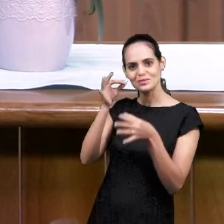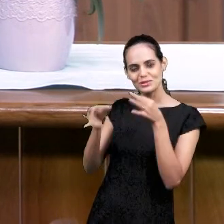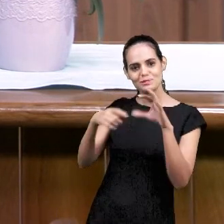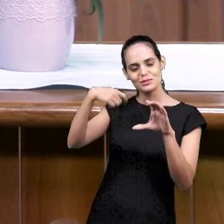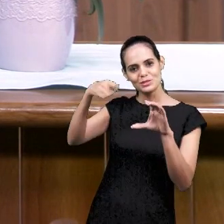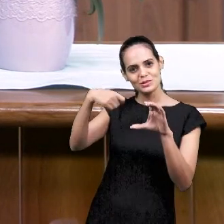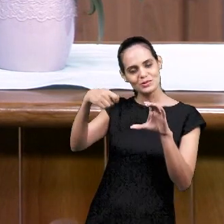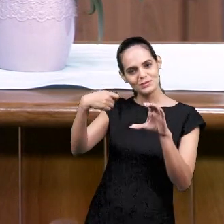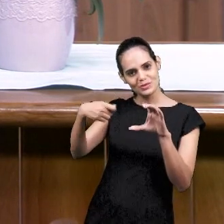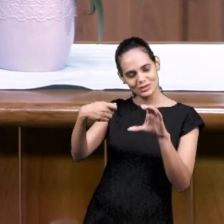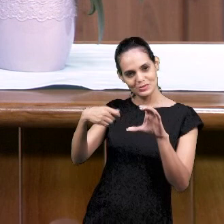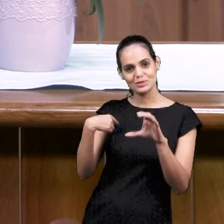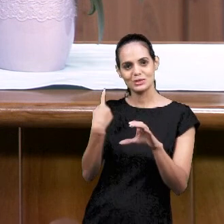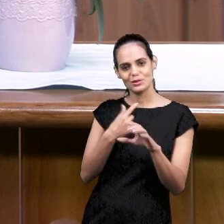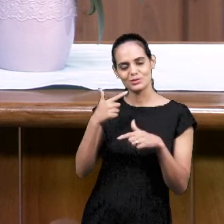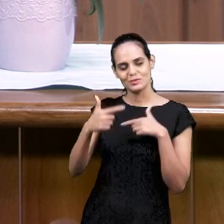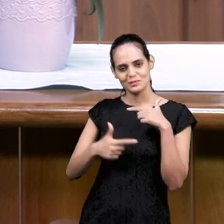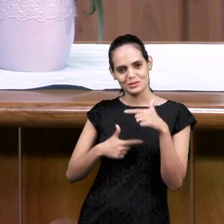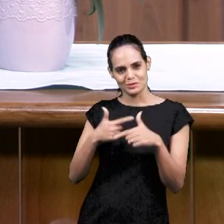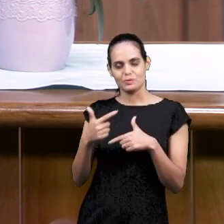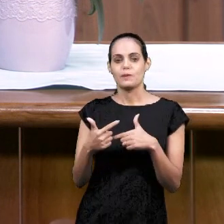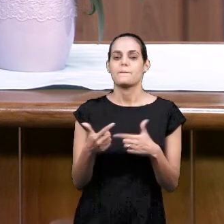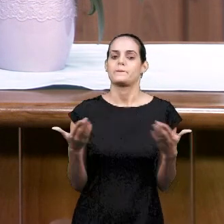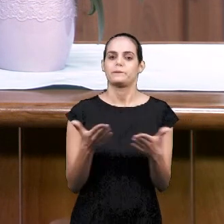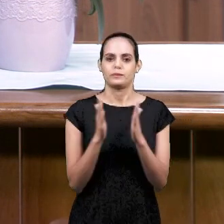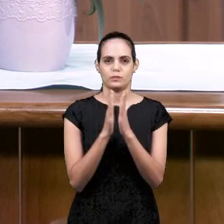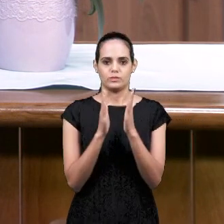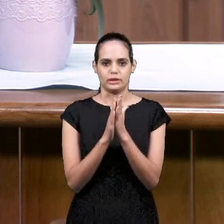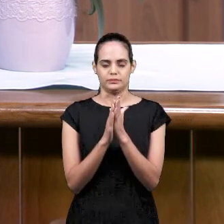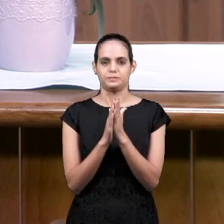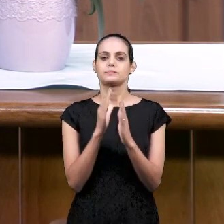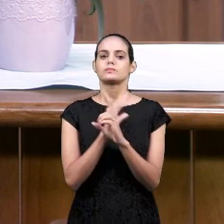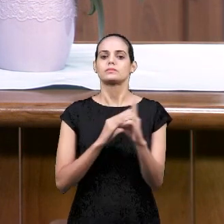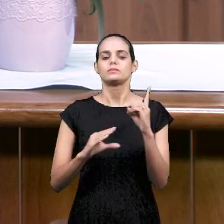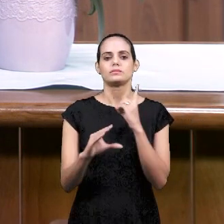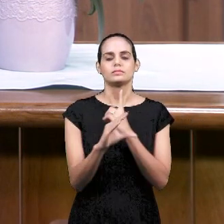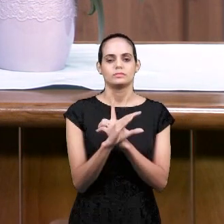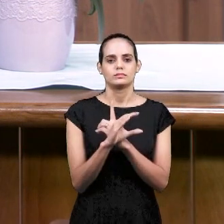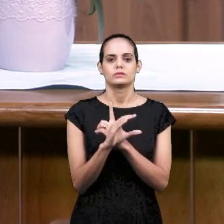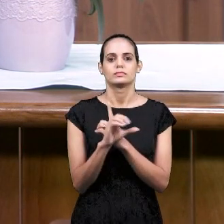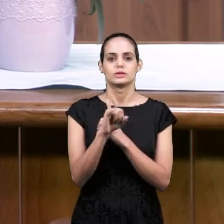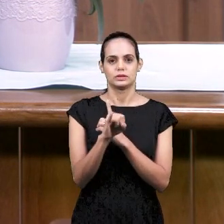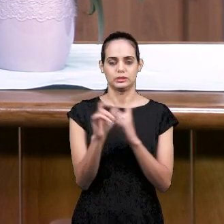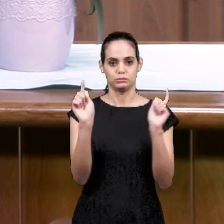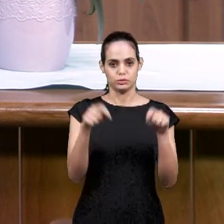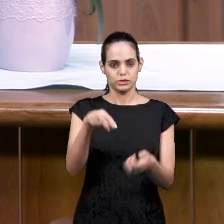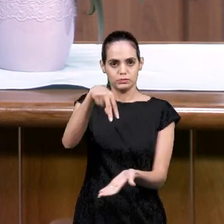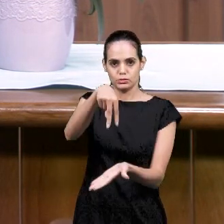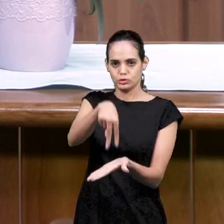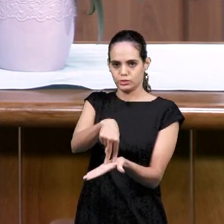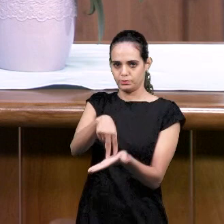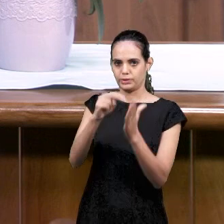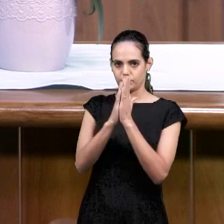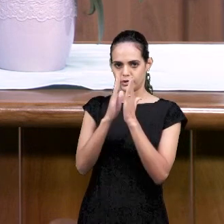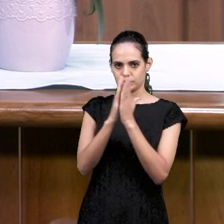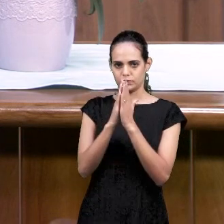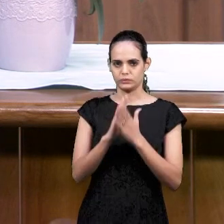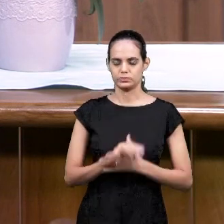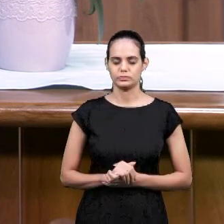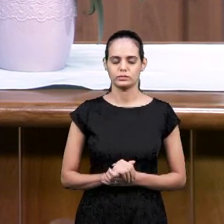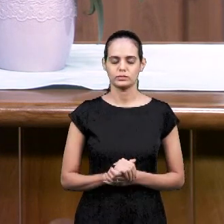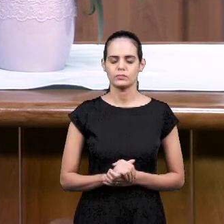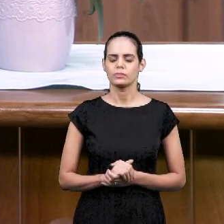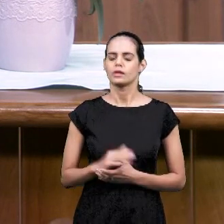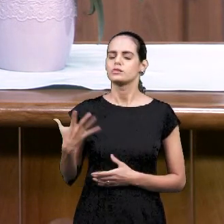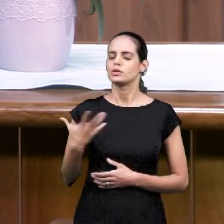importantes ici afin que vous puissiez avoir accès à toutes les contributions. Nous allons prier et remettre sur l'autel du Seigneur ce culte. Si c'est possible, mettez-vous debout pour ce